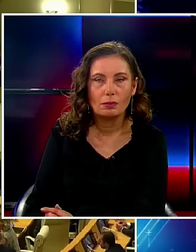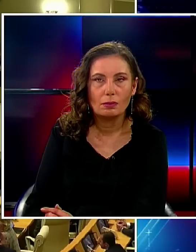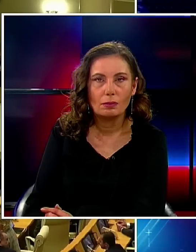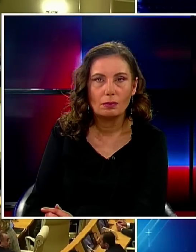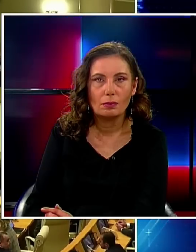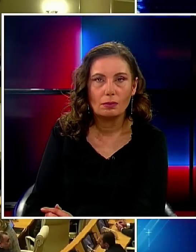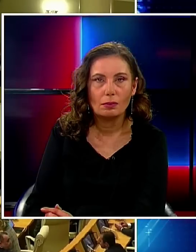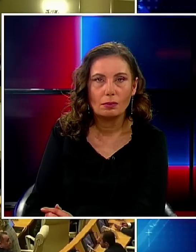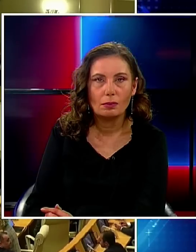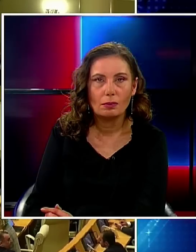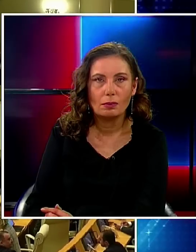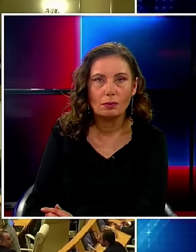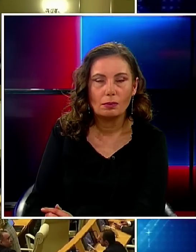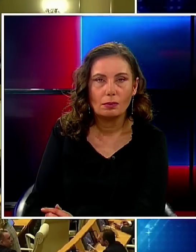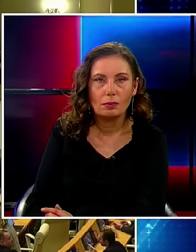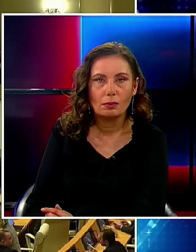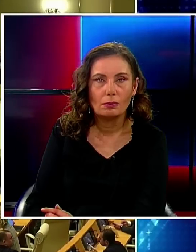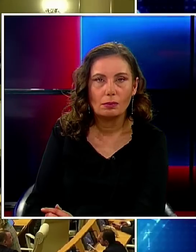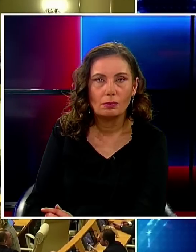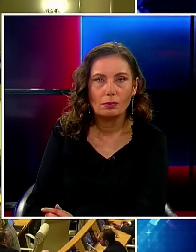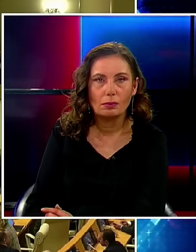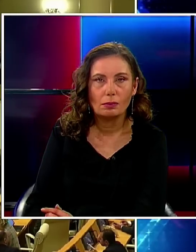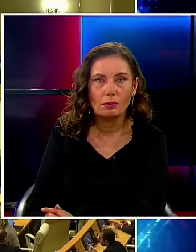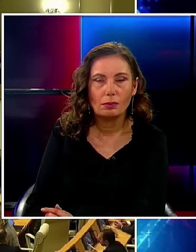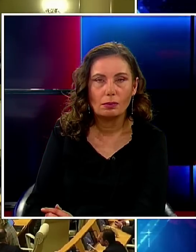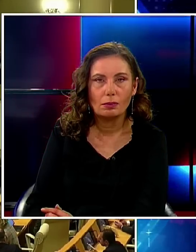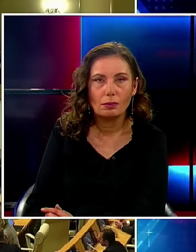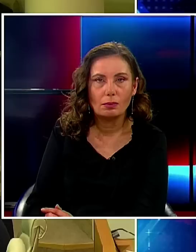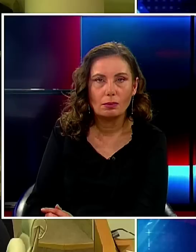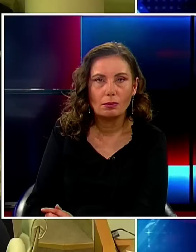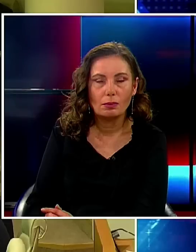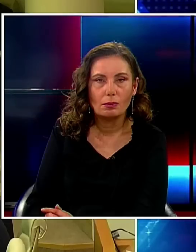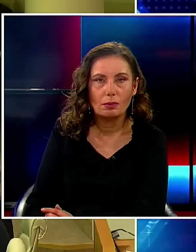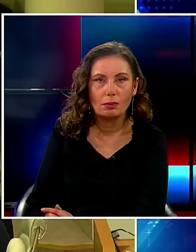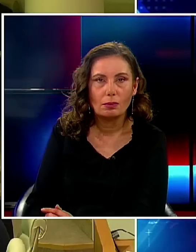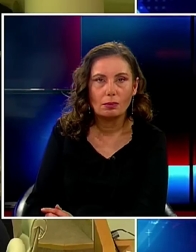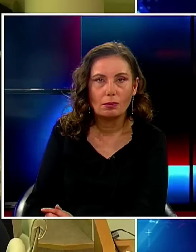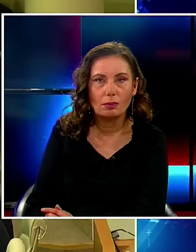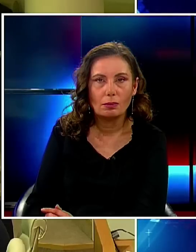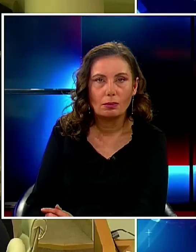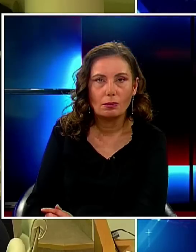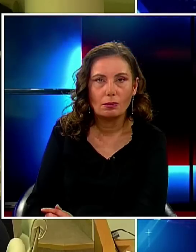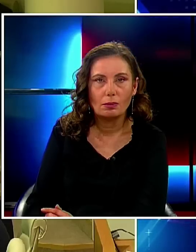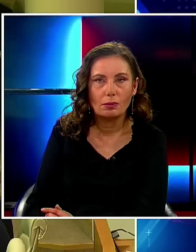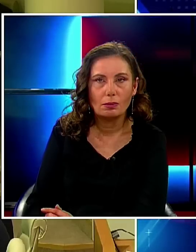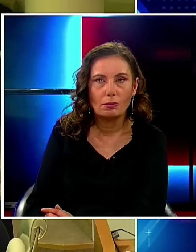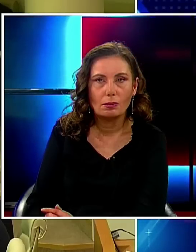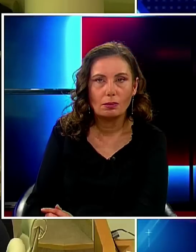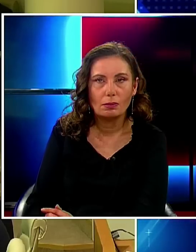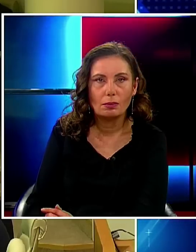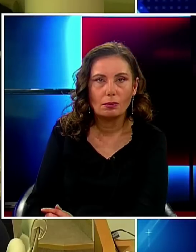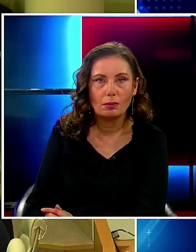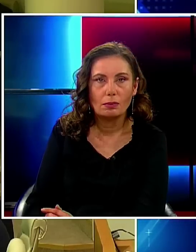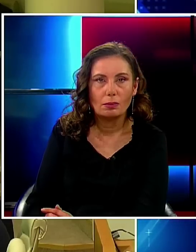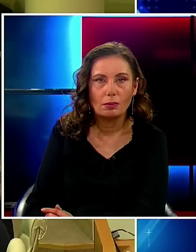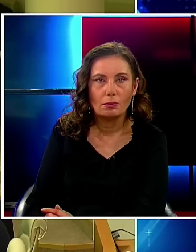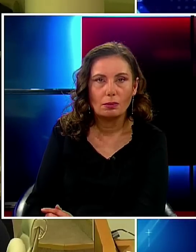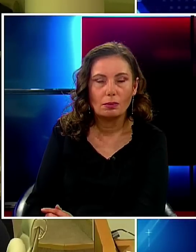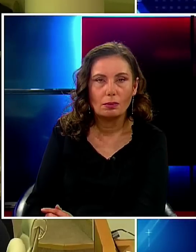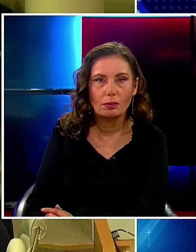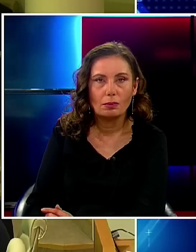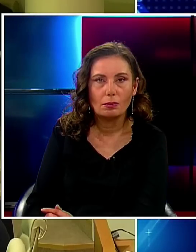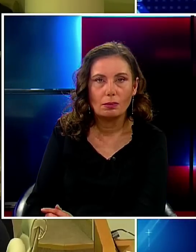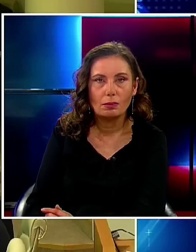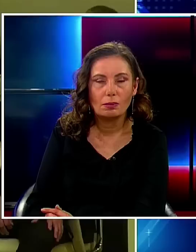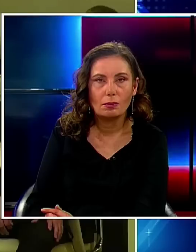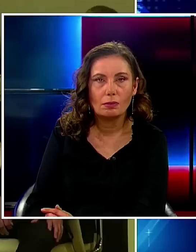და არა მხოლოდ შეფასებებს, მაგრამ მე ვფიქრობ, რომ რეალურად დღეს ძალიან ისტორიული, ასე ვთქვათ, რაღაცა